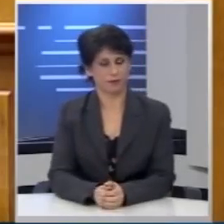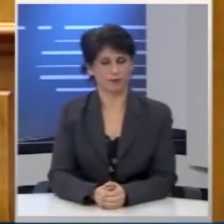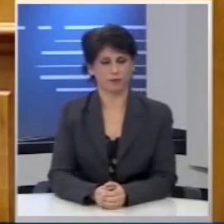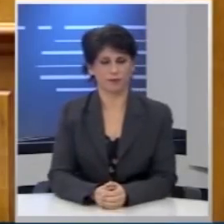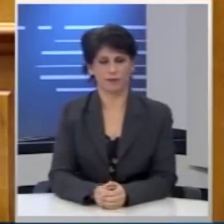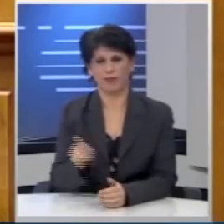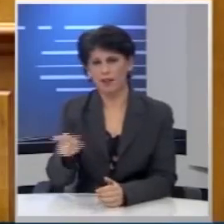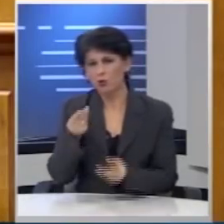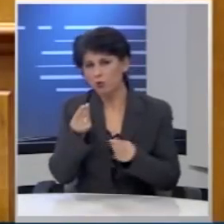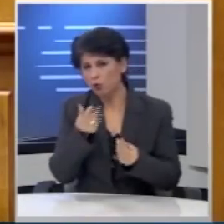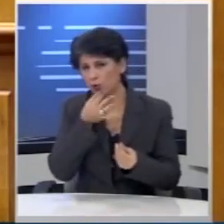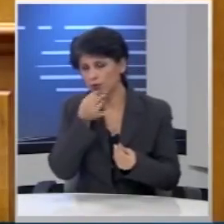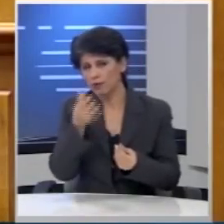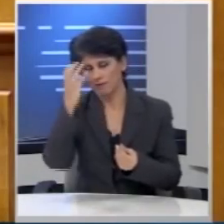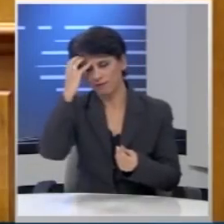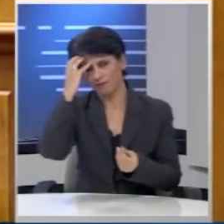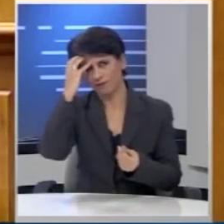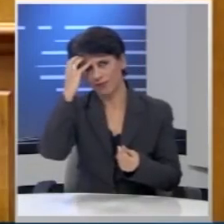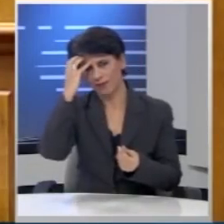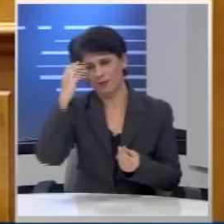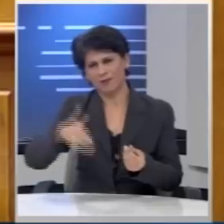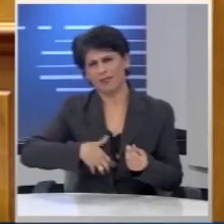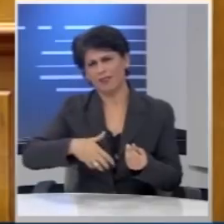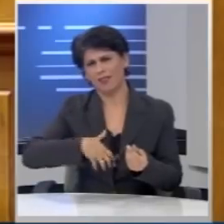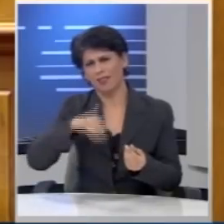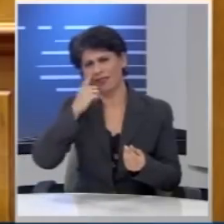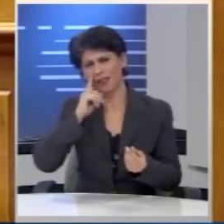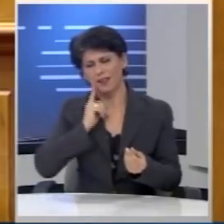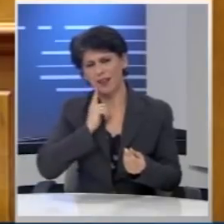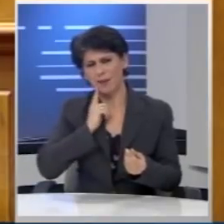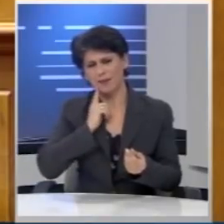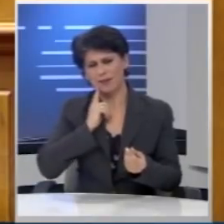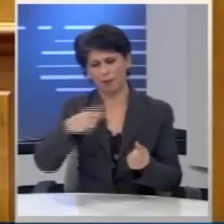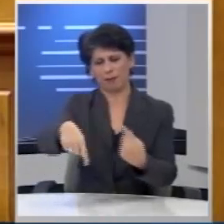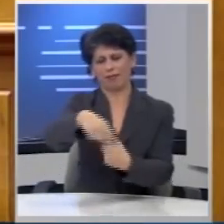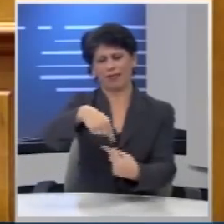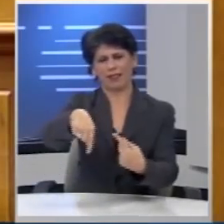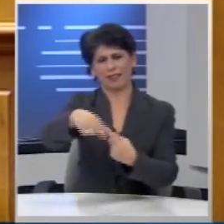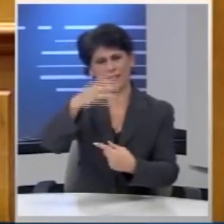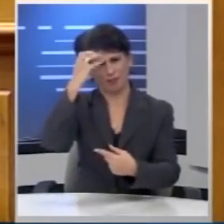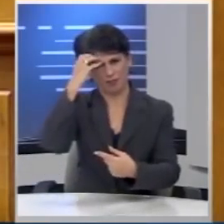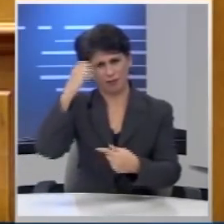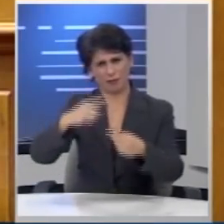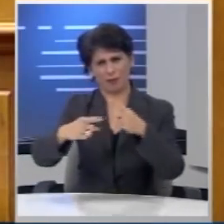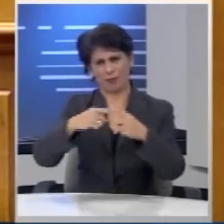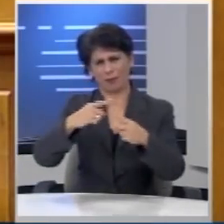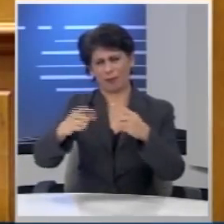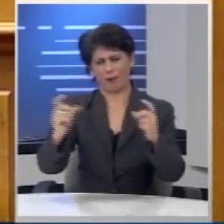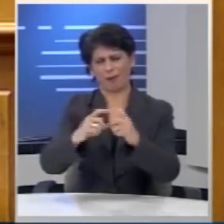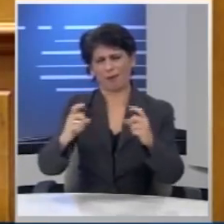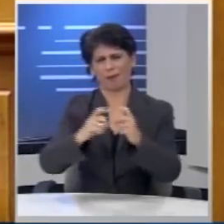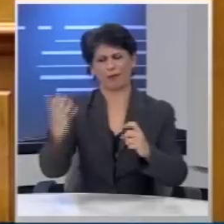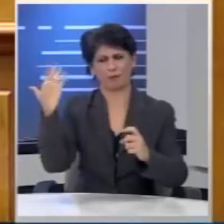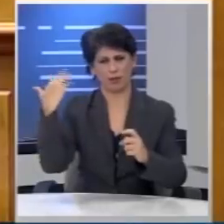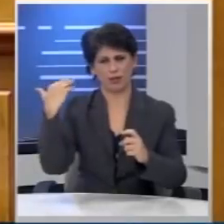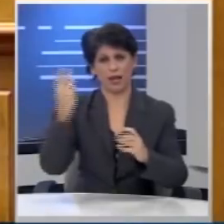Η διατύπωση αυτή μας θύμισε την για γέλια και για κλάματα μεταξύ σας, θα θυμόσαστε αντιπαράθεση παλιότερα, για